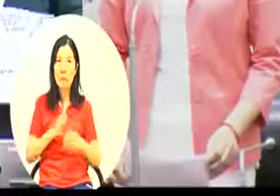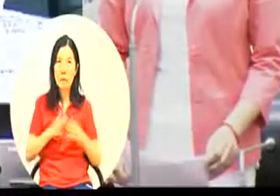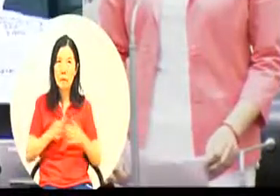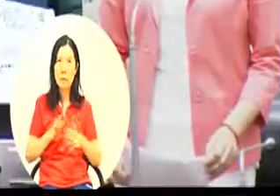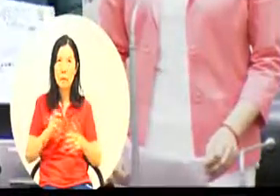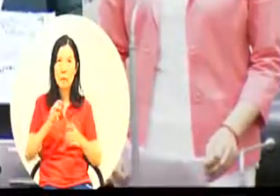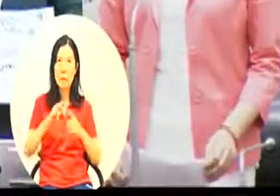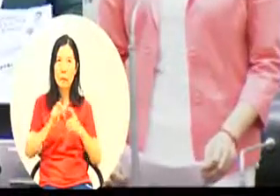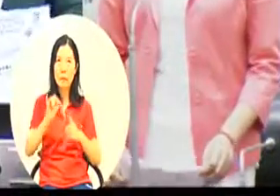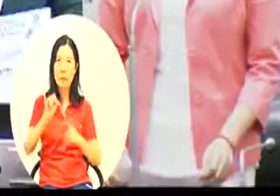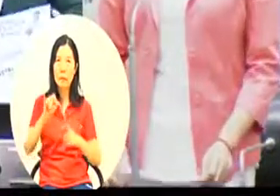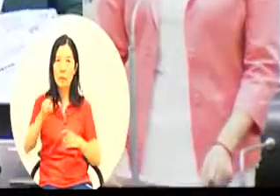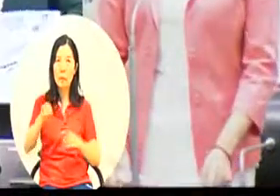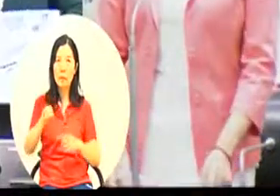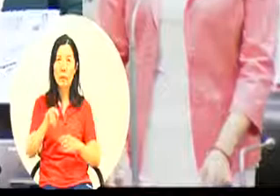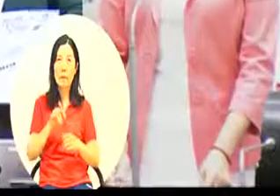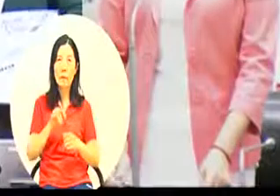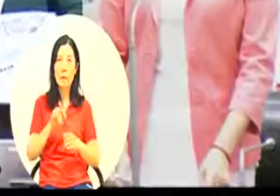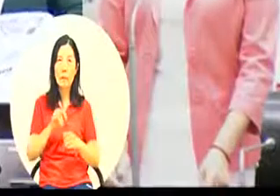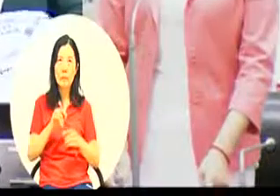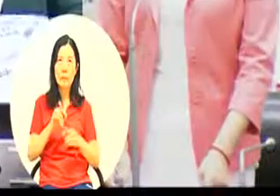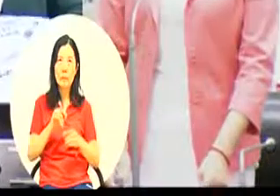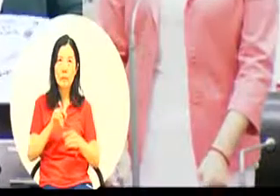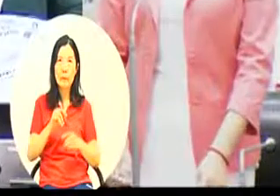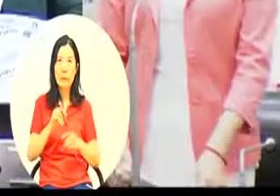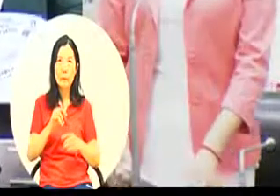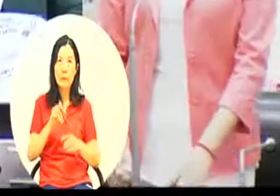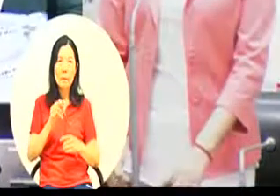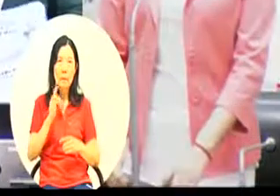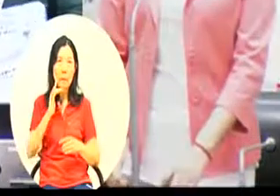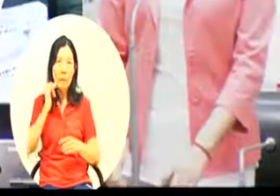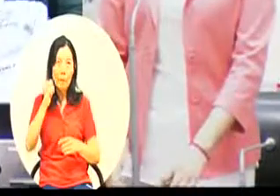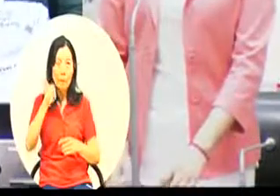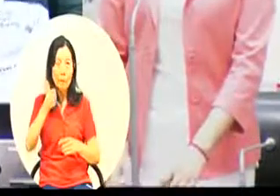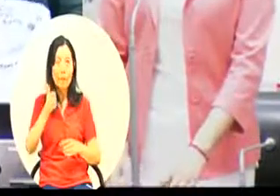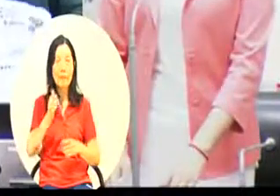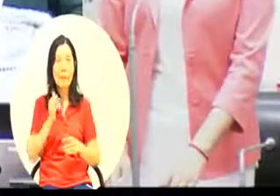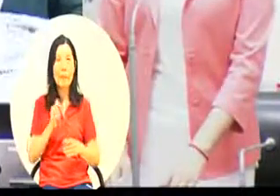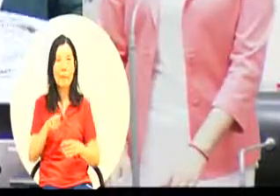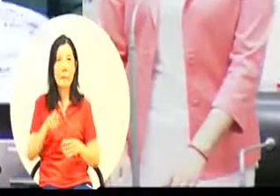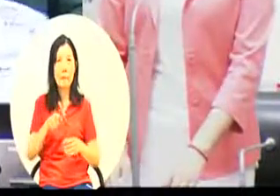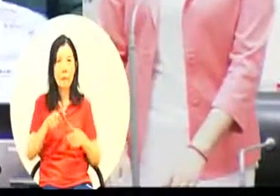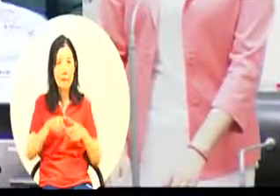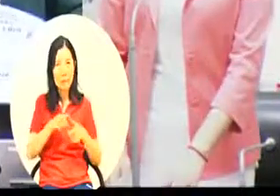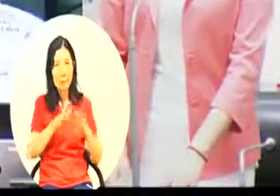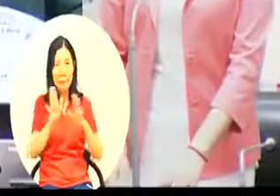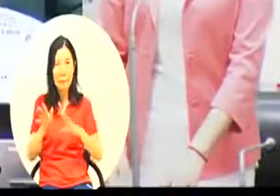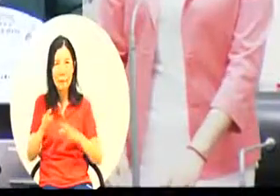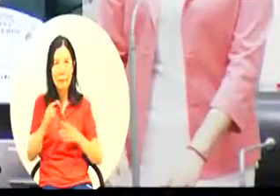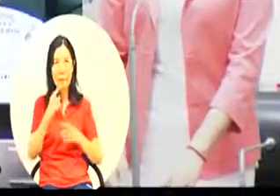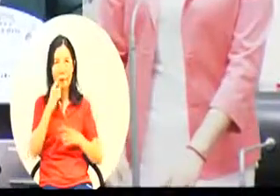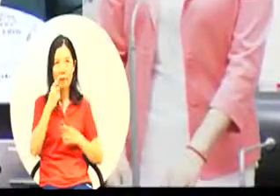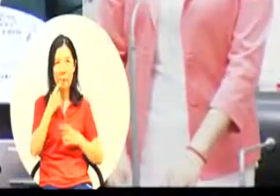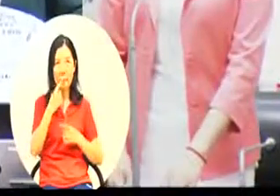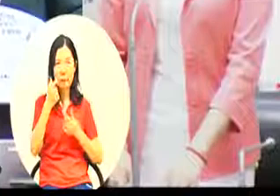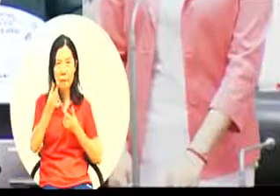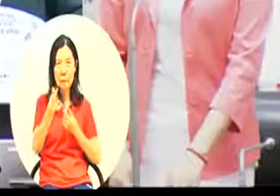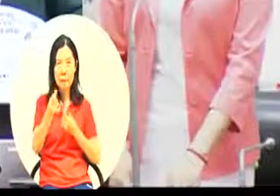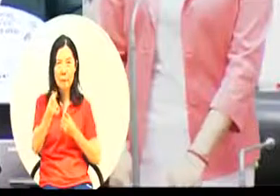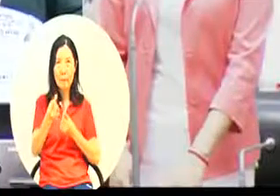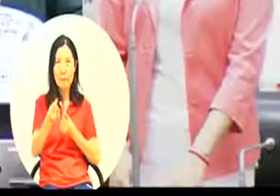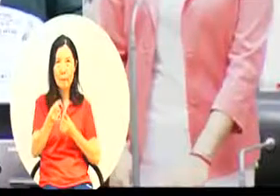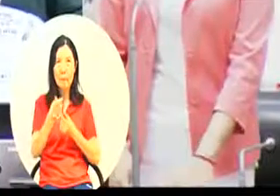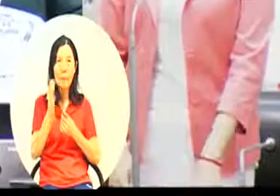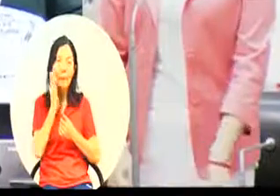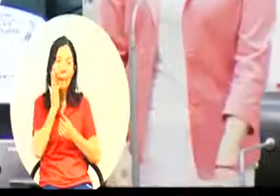是非常称职的妈妈，但是我相信你的心情跟我们是一样，哀今勿